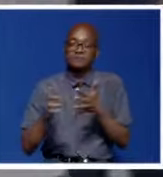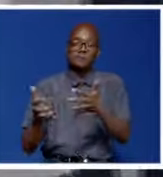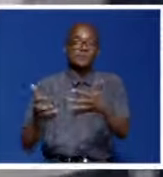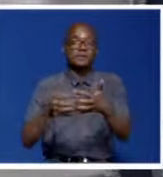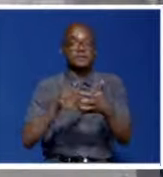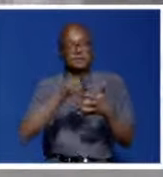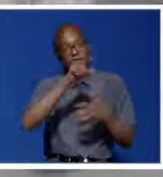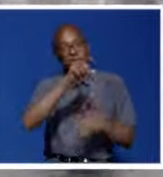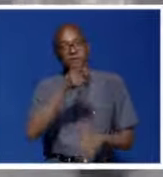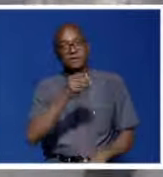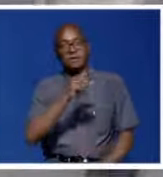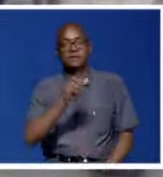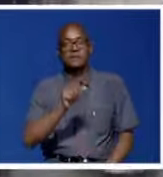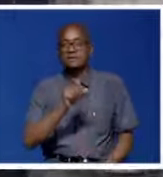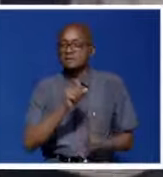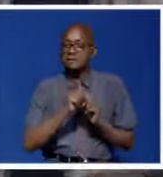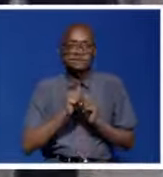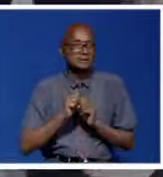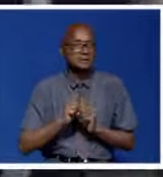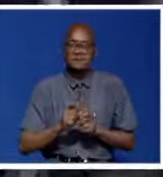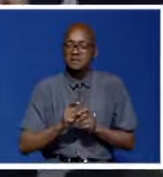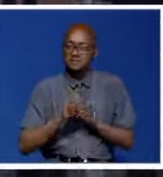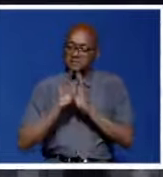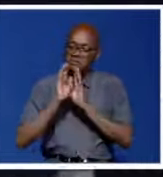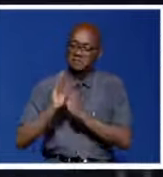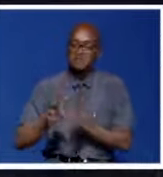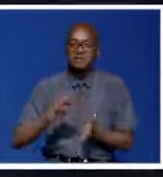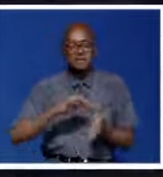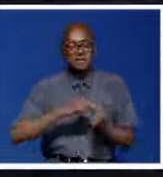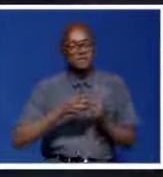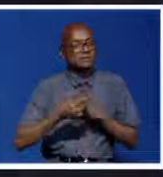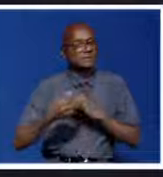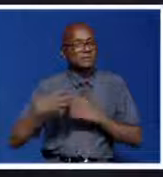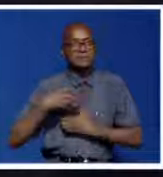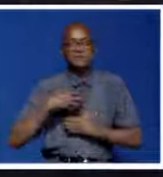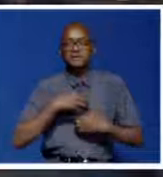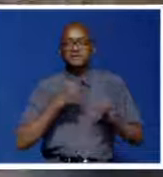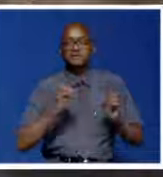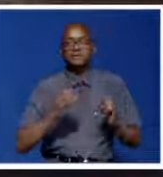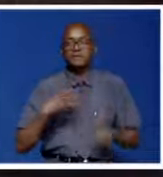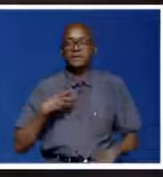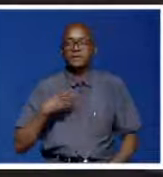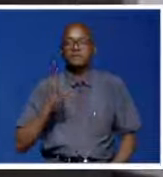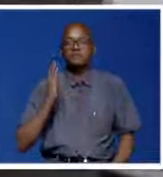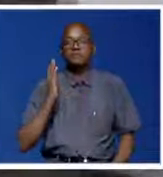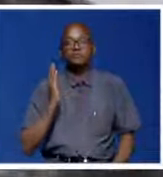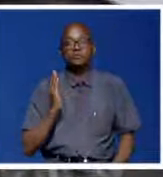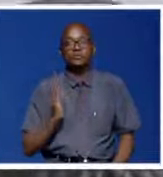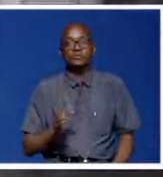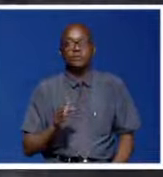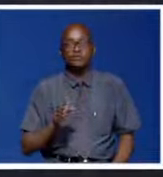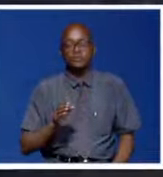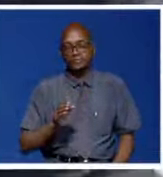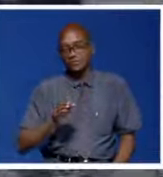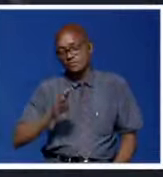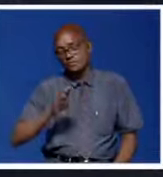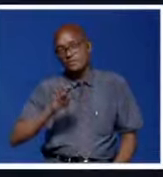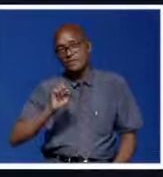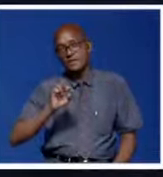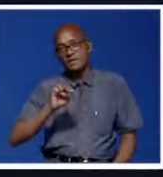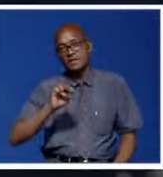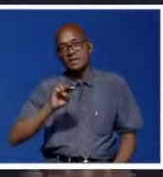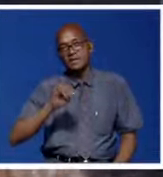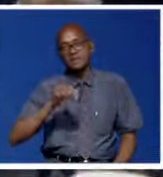Gaza, lakini haikuwa tayari kusitisha kampeni yake ya kijeshi. Waziri Mkuu wa Israel Benjamin Netanyahu amesema